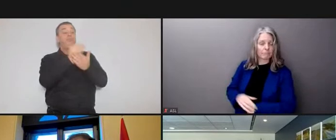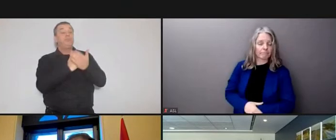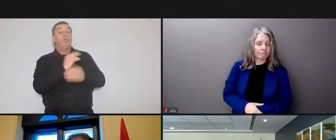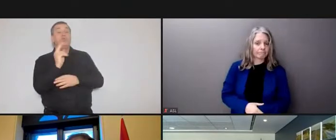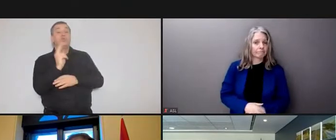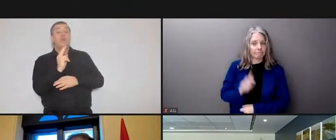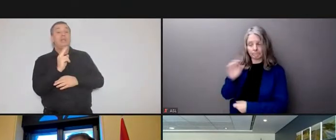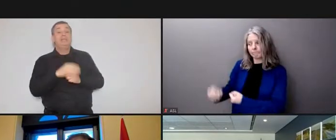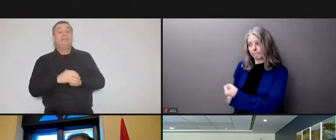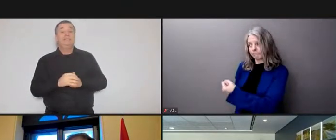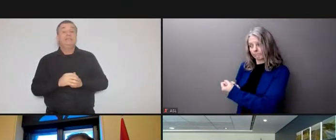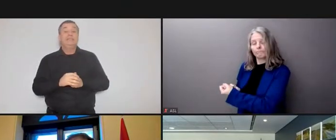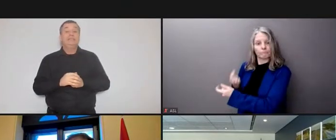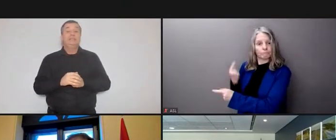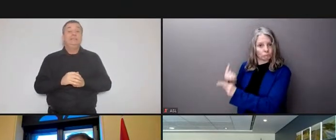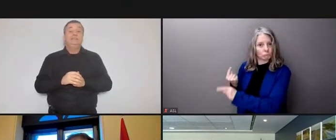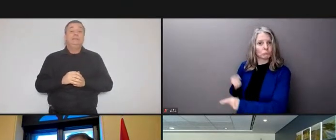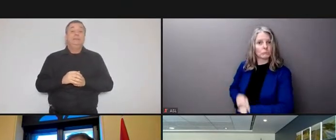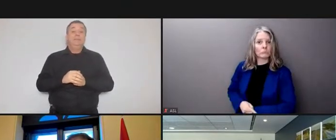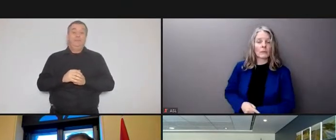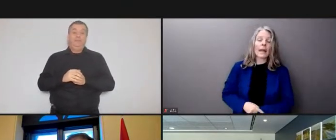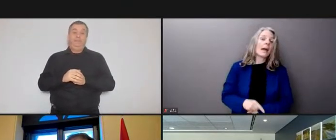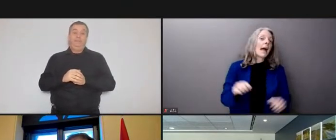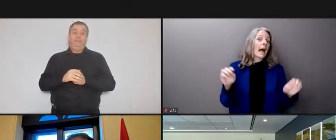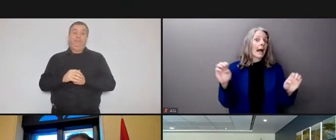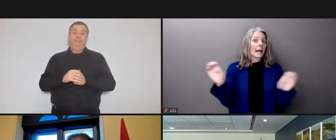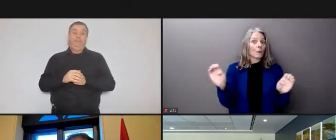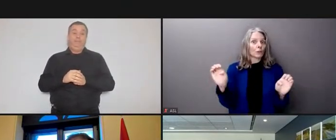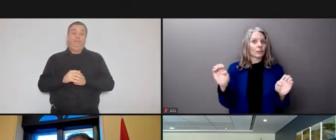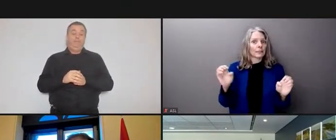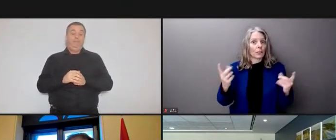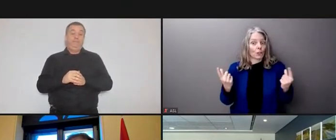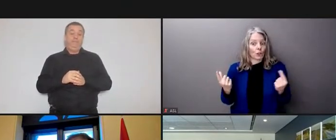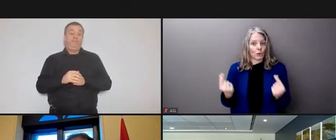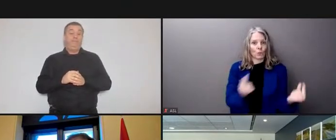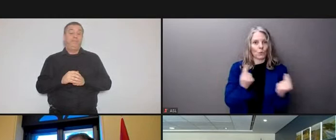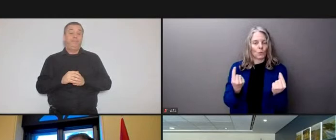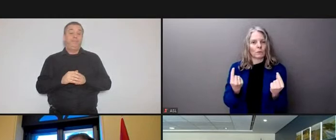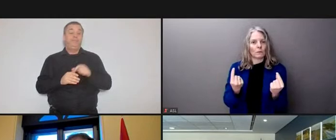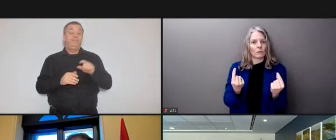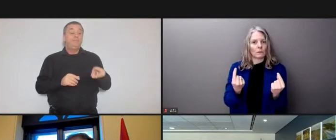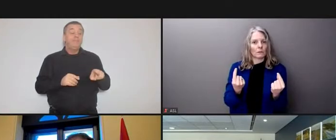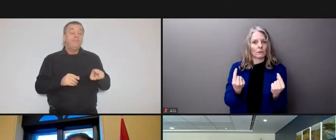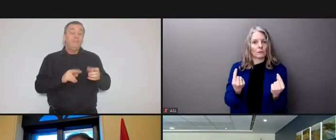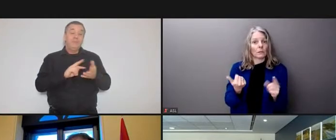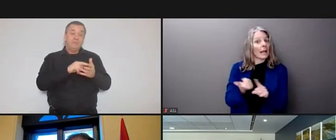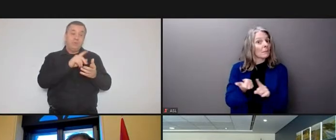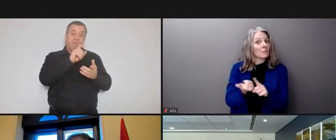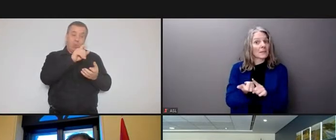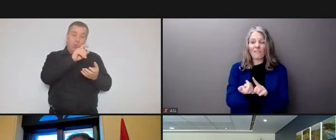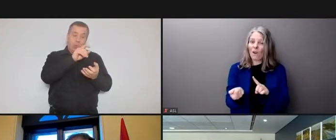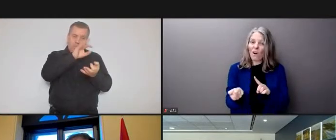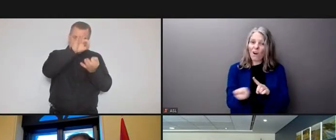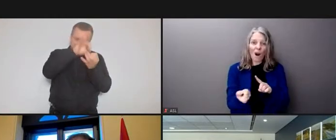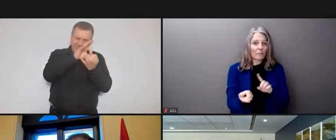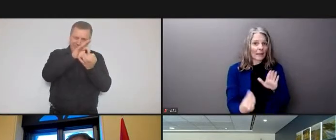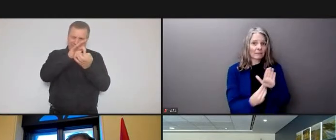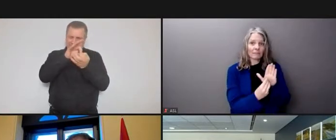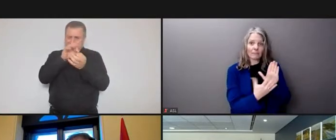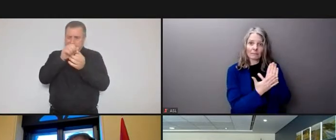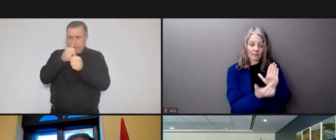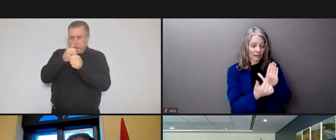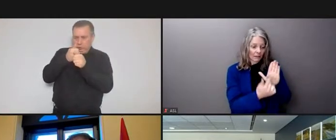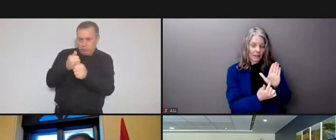sont par sa nature ciblées mesurées